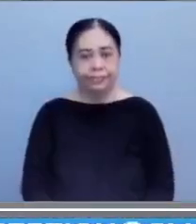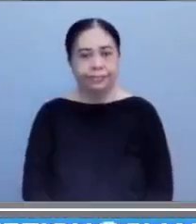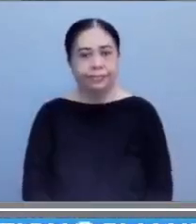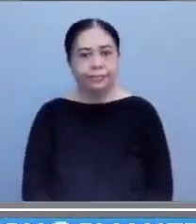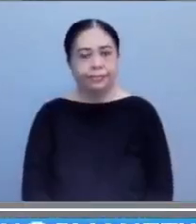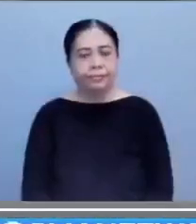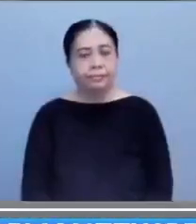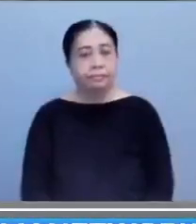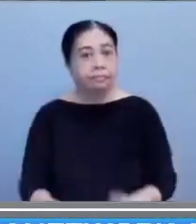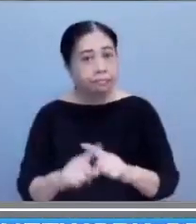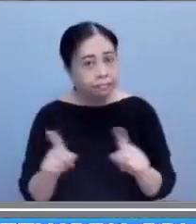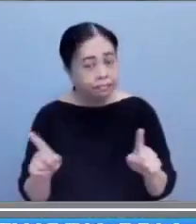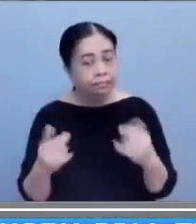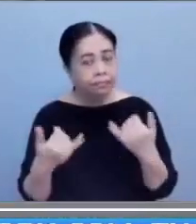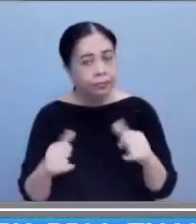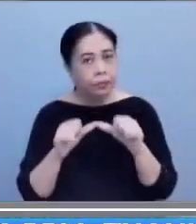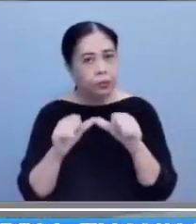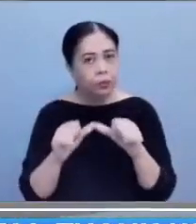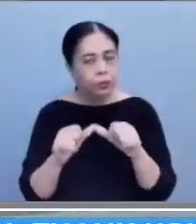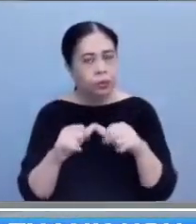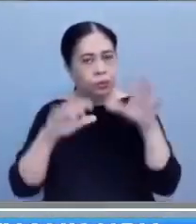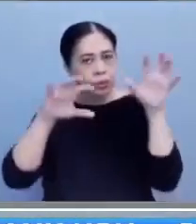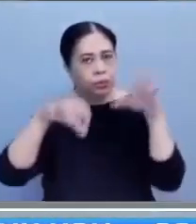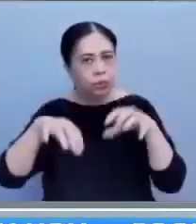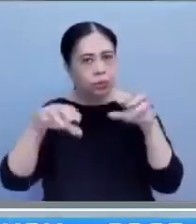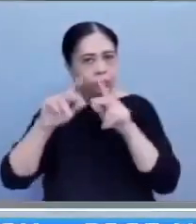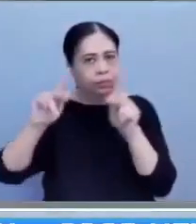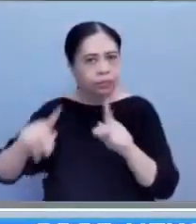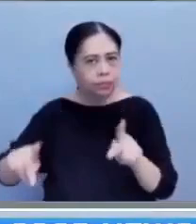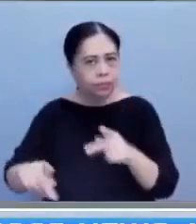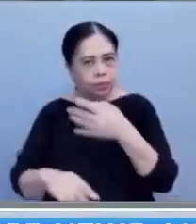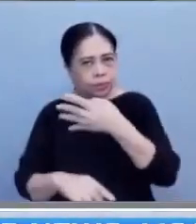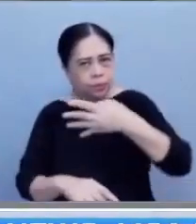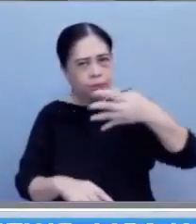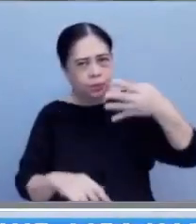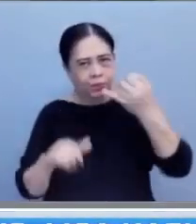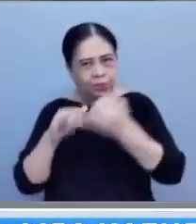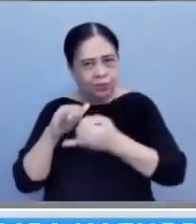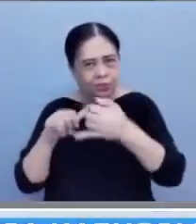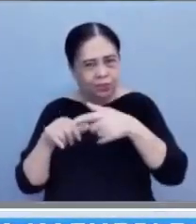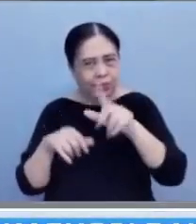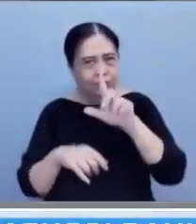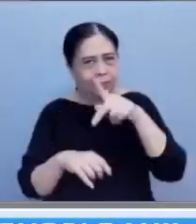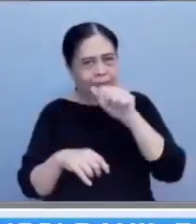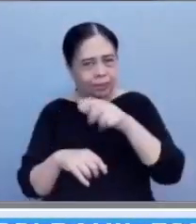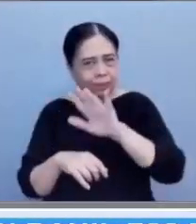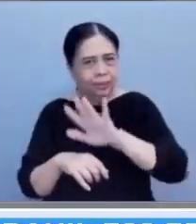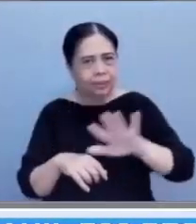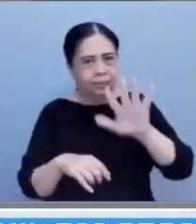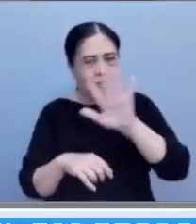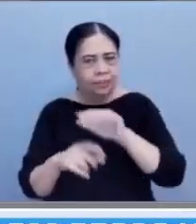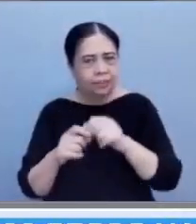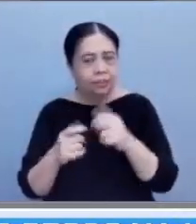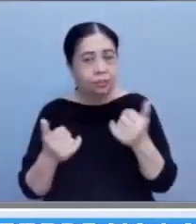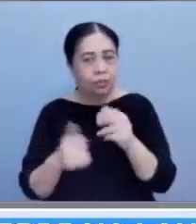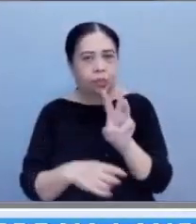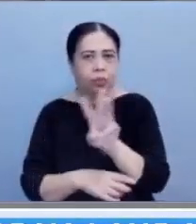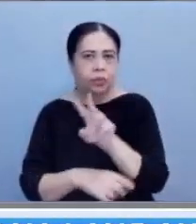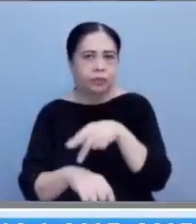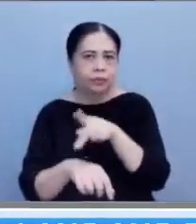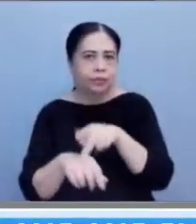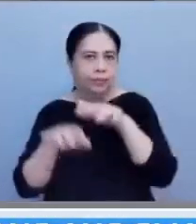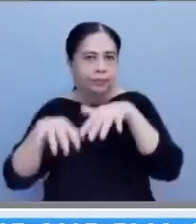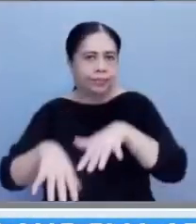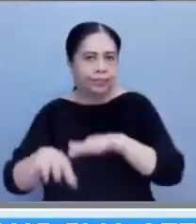niyan, patuloy na nagpapaulan sa Palawan ang trough o extension ng low pressure area na ngayon nasa West Philippine Sea. Ayon sa